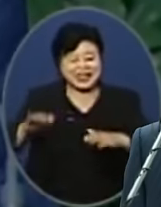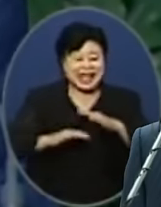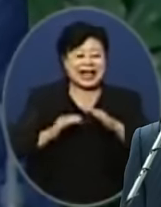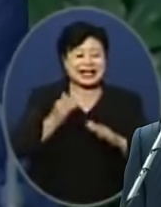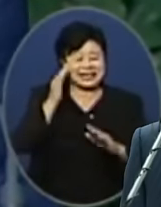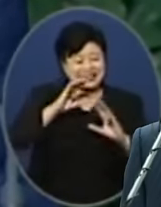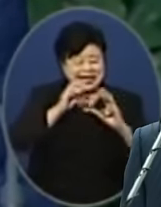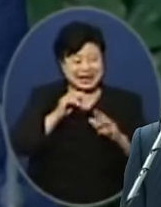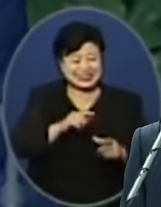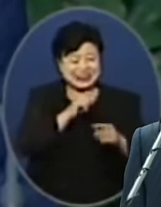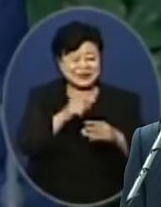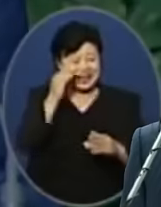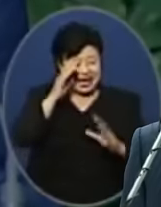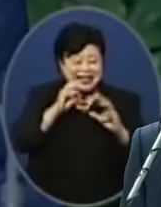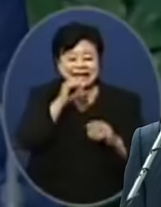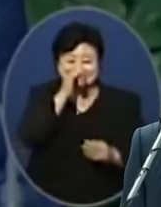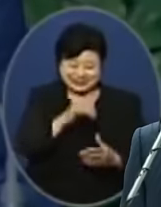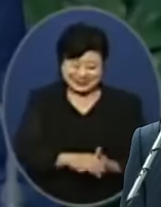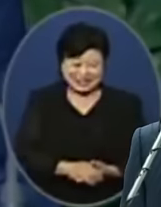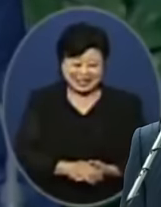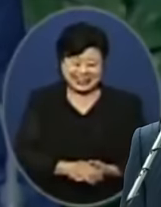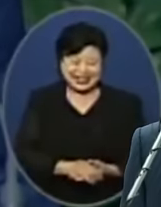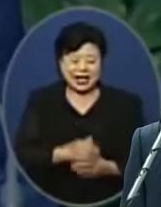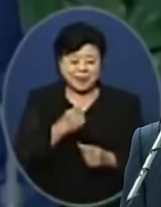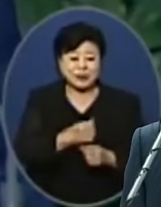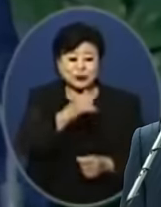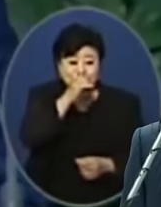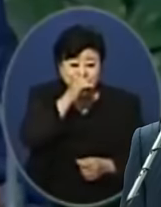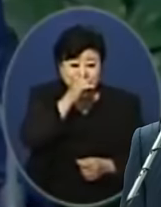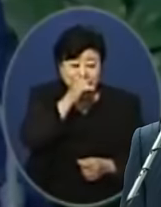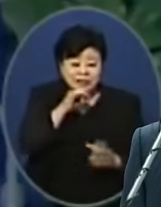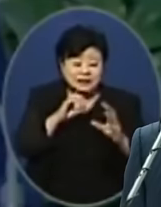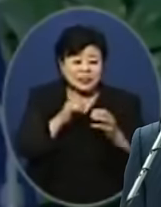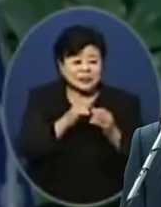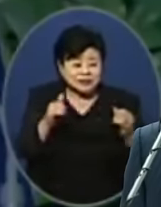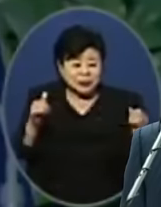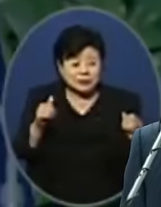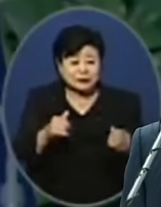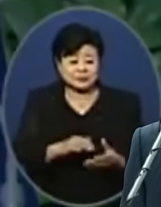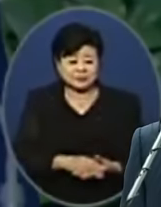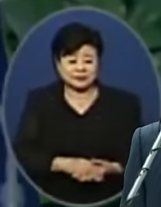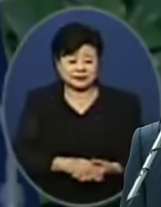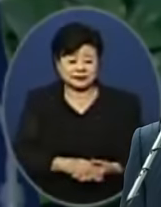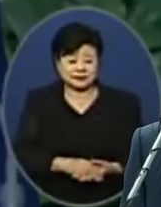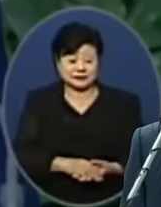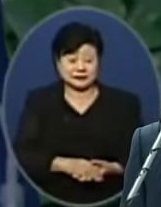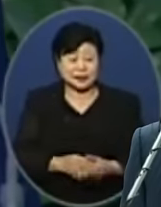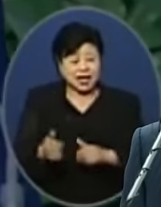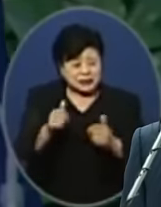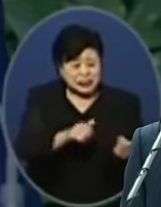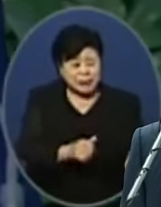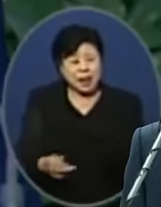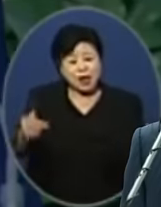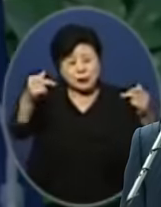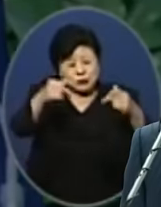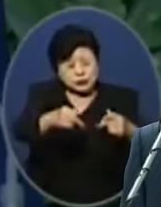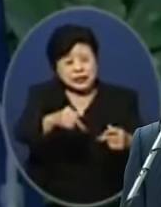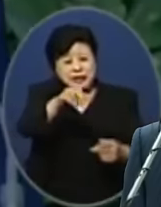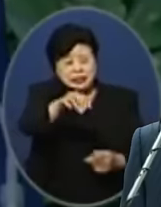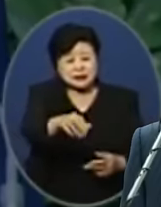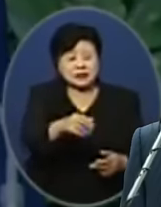천국, 생활 천국, 천국을 보여주고 있습니다. 이 세상은 사망의 음침한 꼴짝이니까요. 사망한 음침한